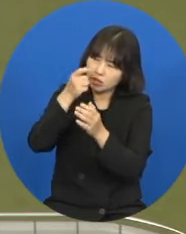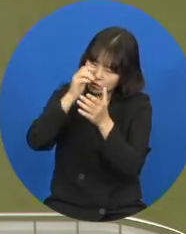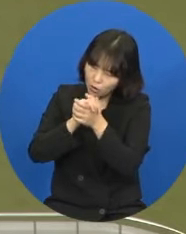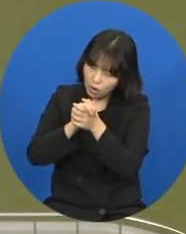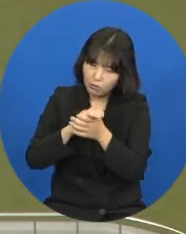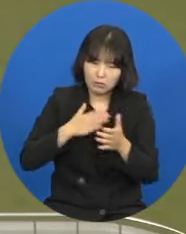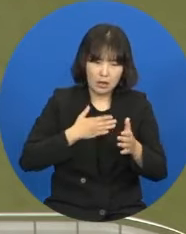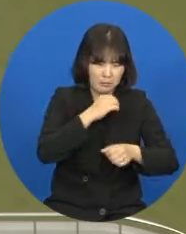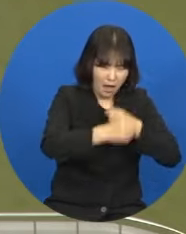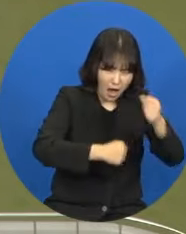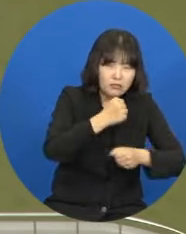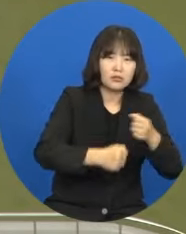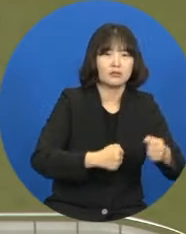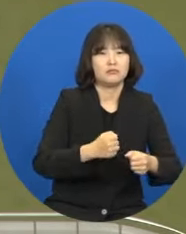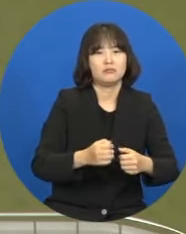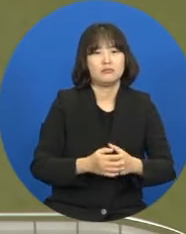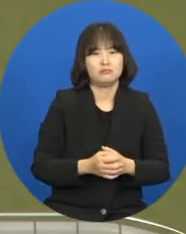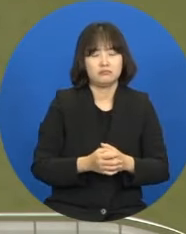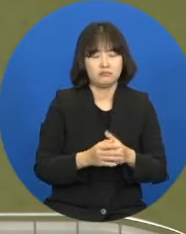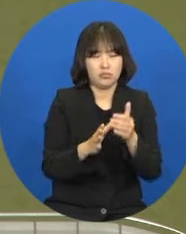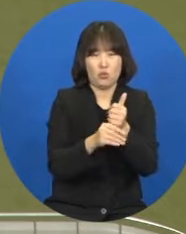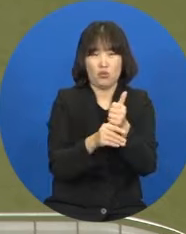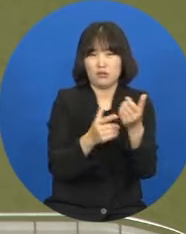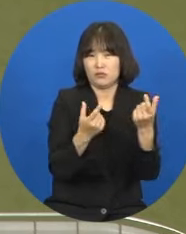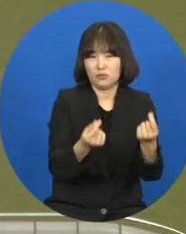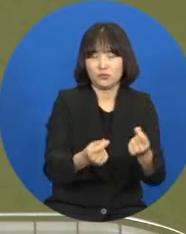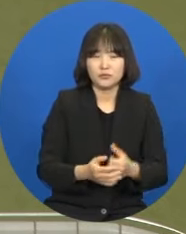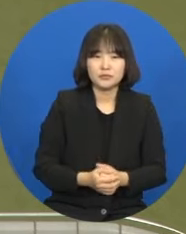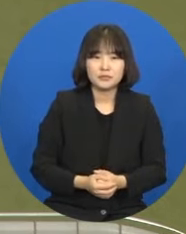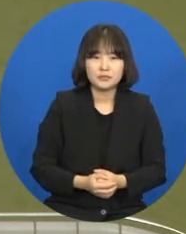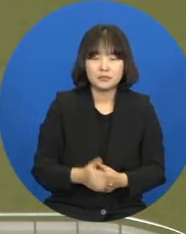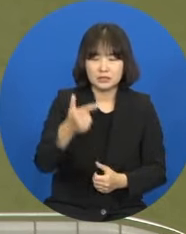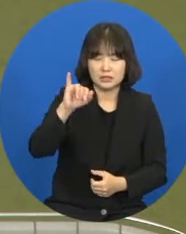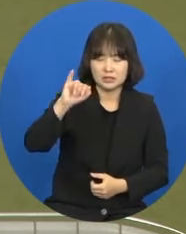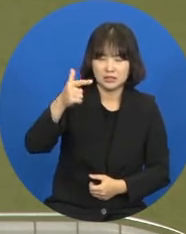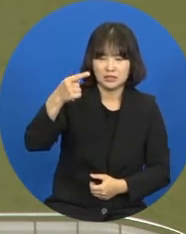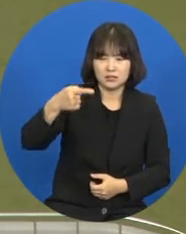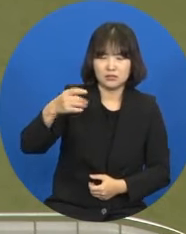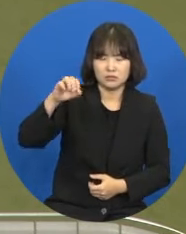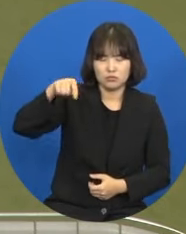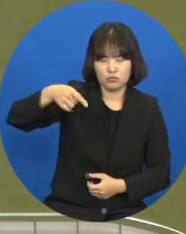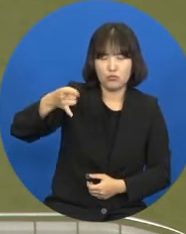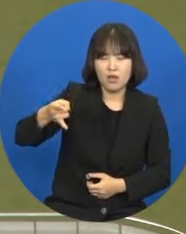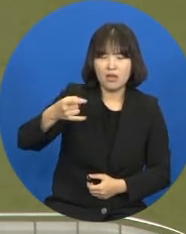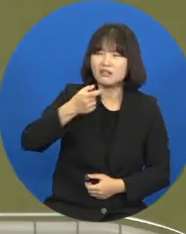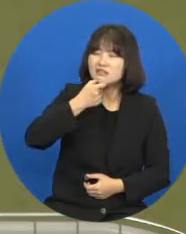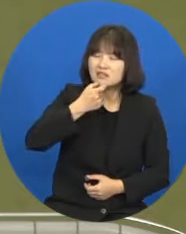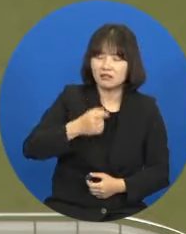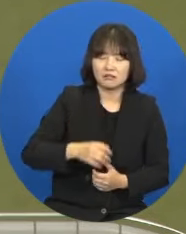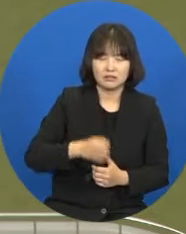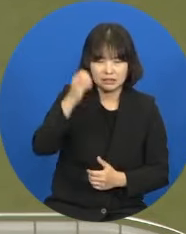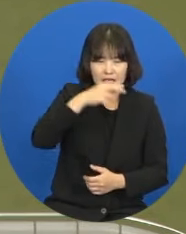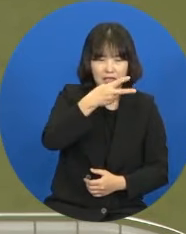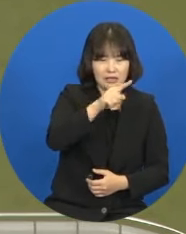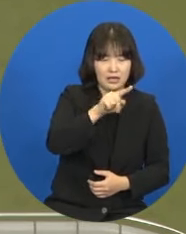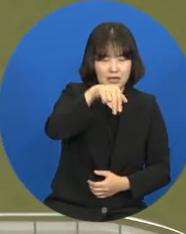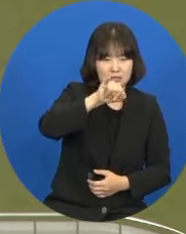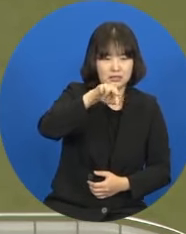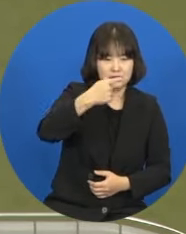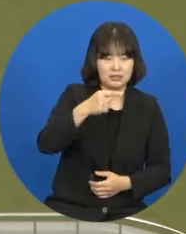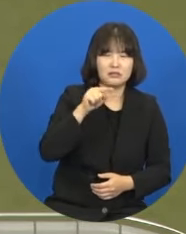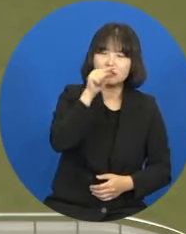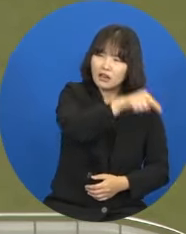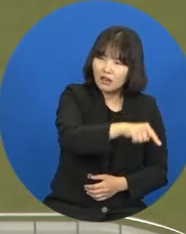거라 그러고 막 달려가죠 요나가 그런 식이었어요 니의 싫어요 다시 쓰러 가는데이 다시 쓰러 가는 것이 하나님 뜻이 아니라면